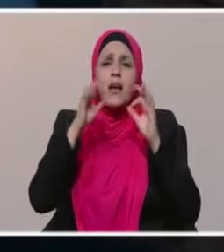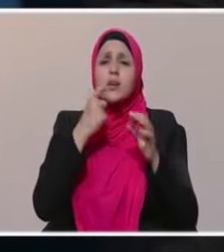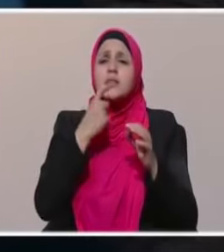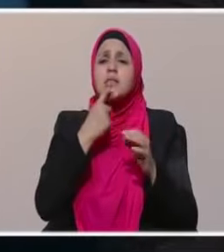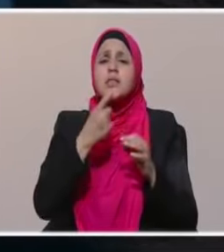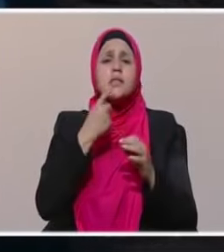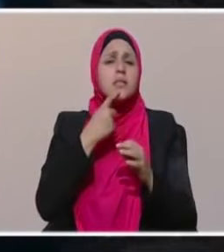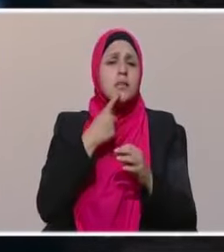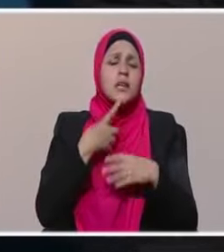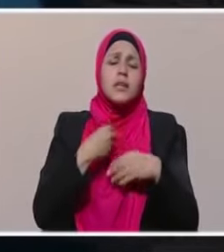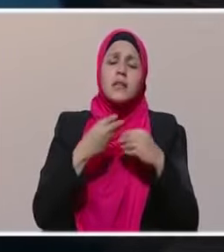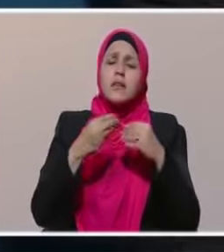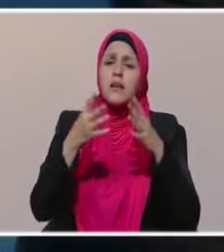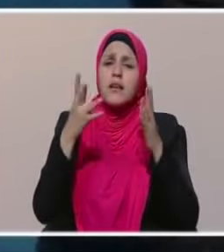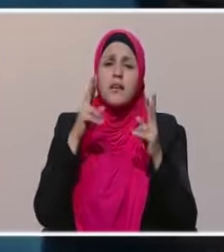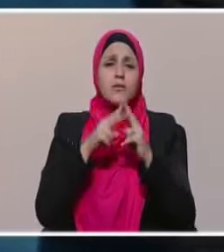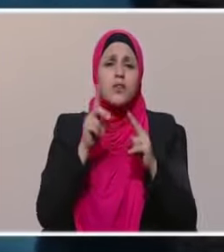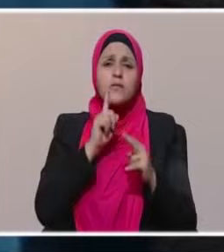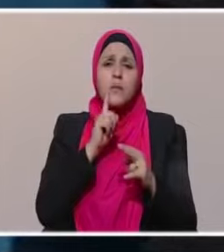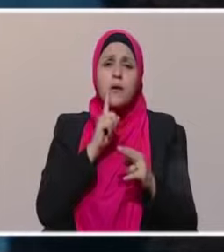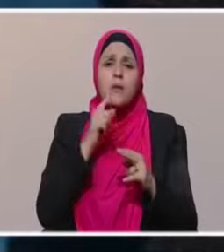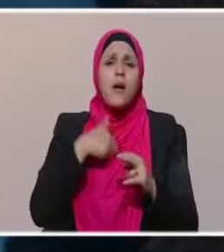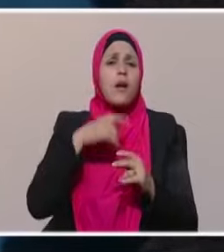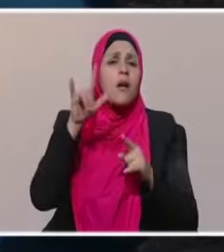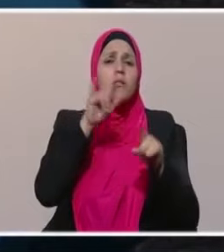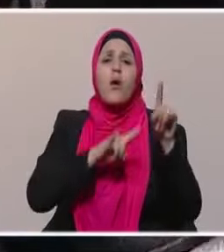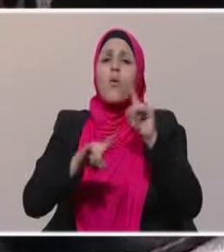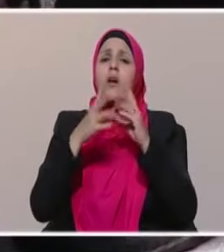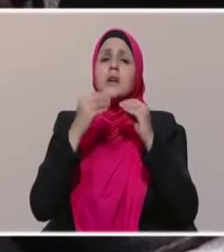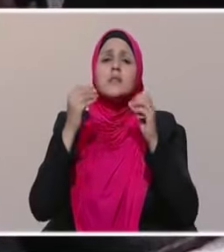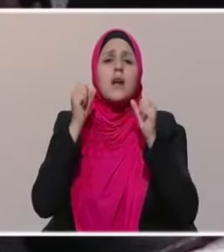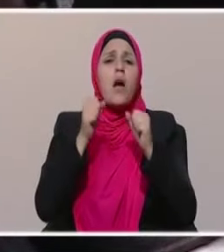سنين سنين. دورت عليك كتير يا امي، والله